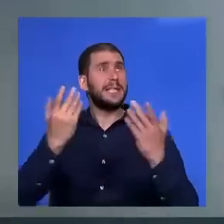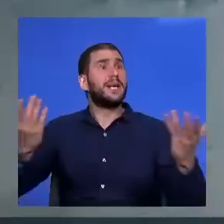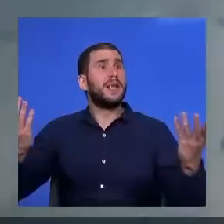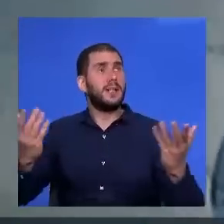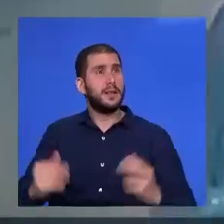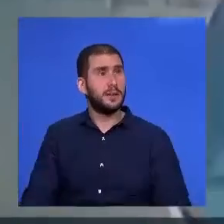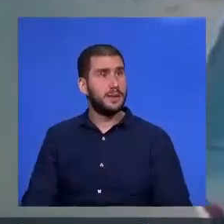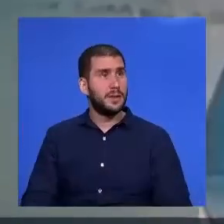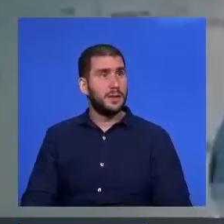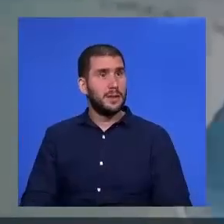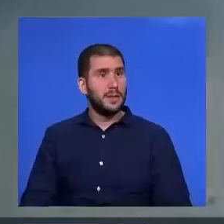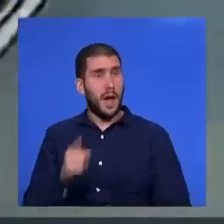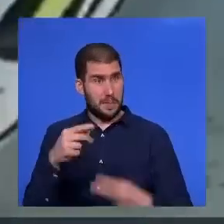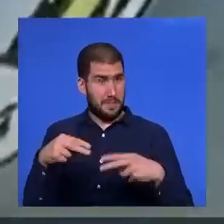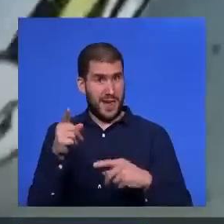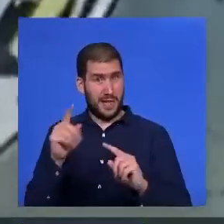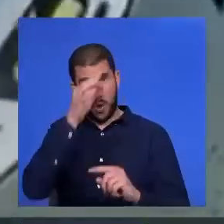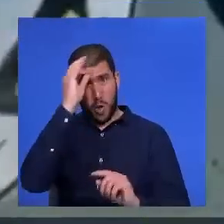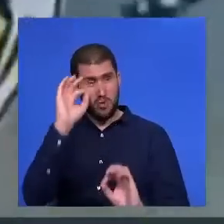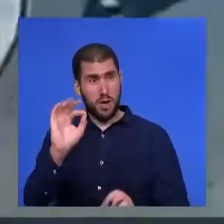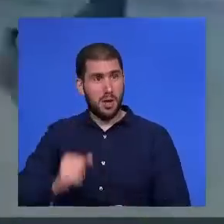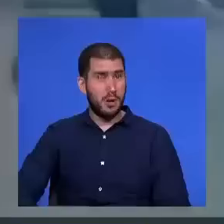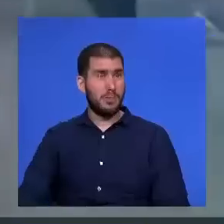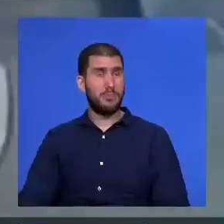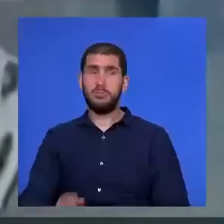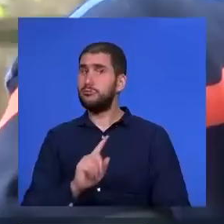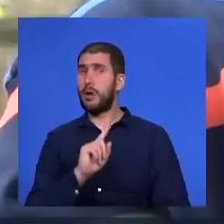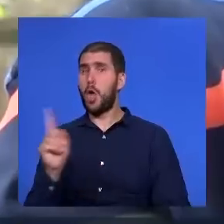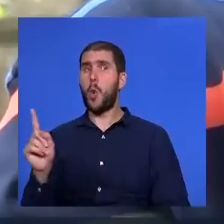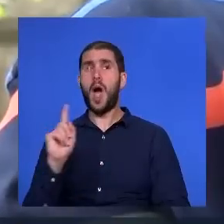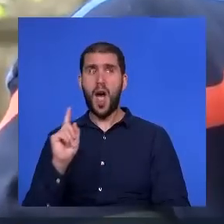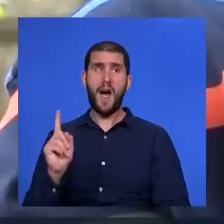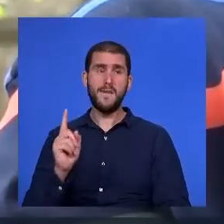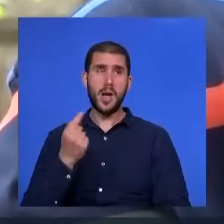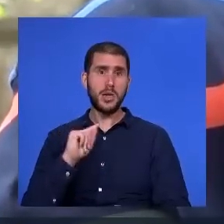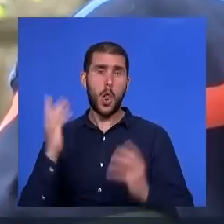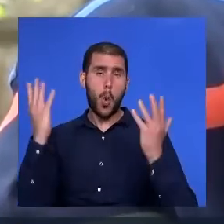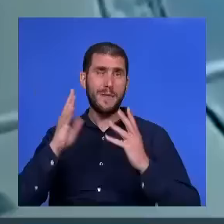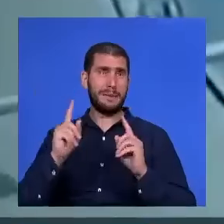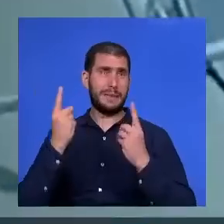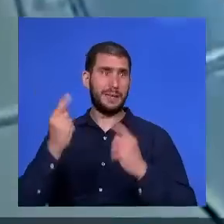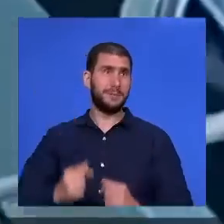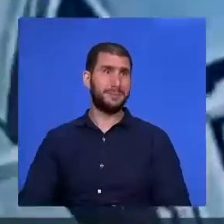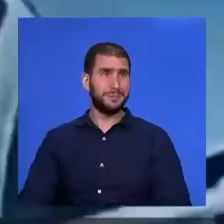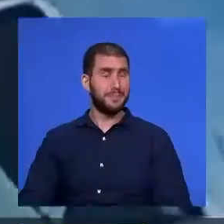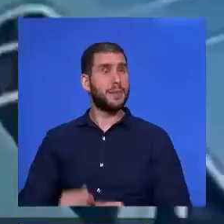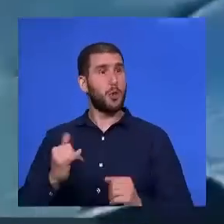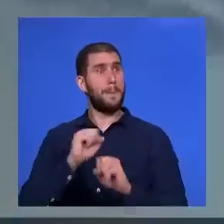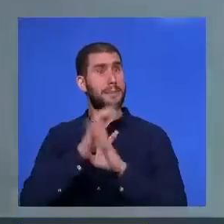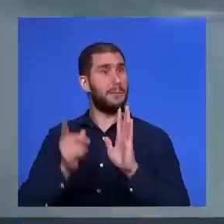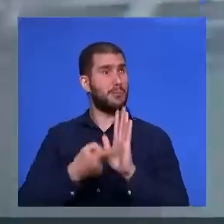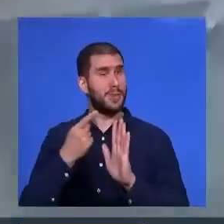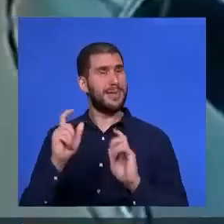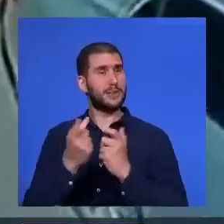יקרה. אתה מפחד שזה הגורל שלך? לא, אבל אני לא אפתע אם זה יקרה. היום פרסמנו לראשונה כי